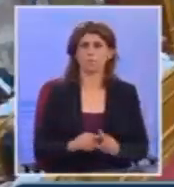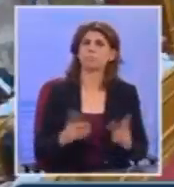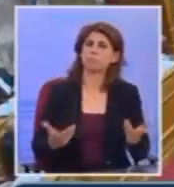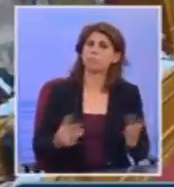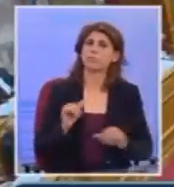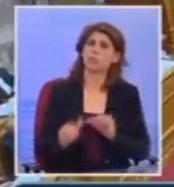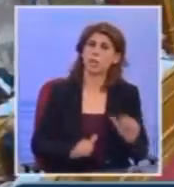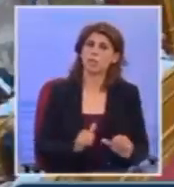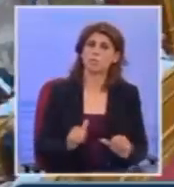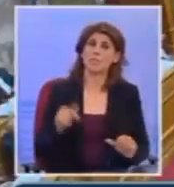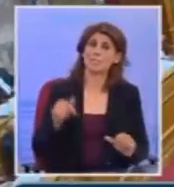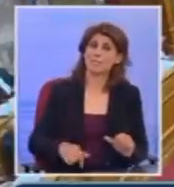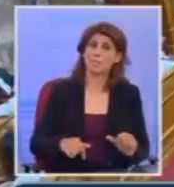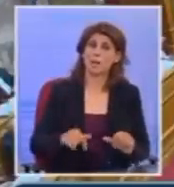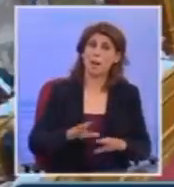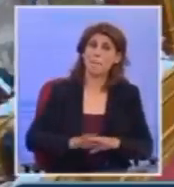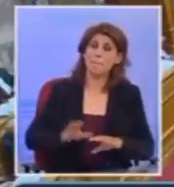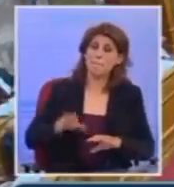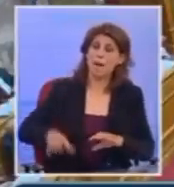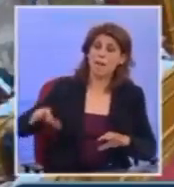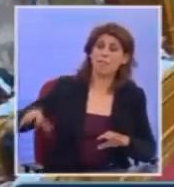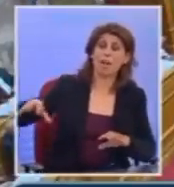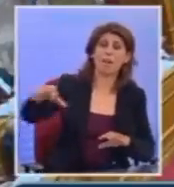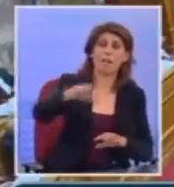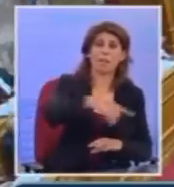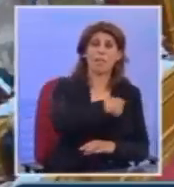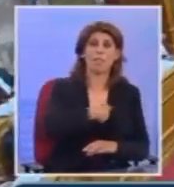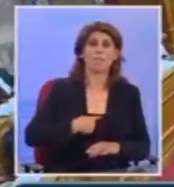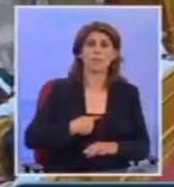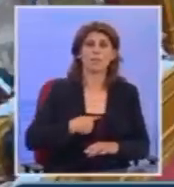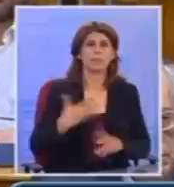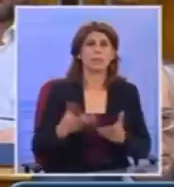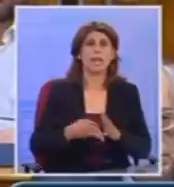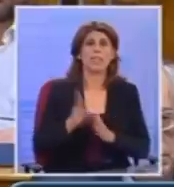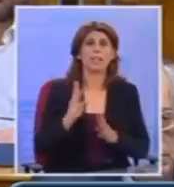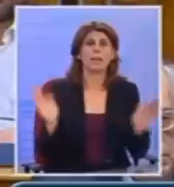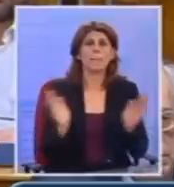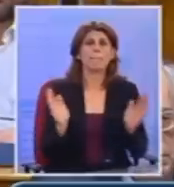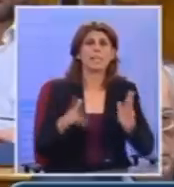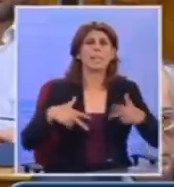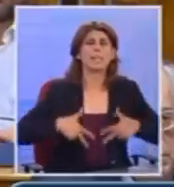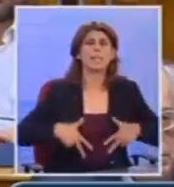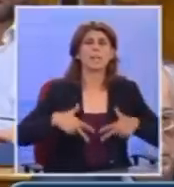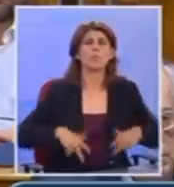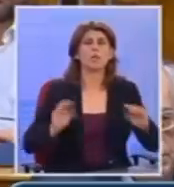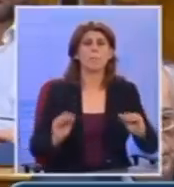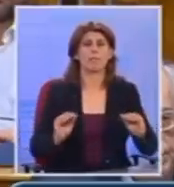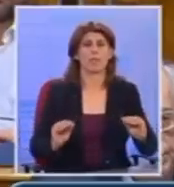αλλάξουμε. Σήμερα όμως οι περιφερειακοί διευθυντές στην πραγματικότητα είναι 13 μικροί υπουργοί παιδείας στις περιφέρειές